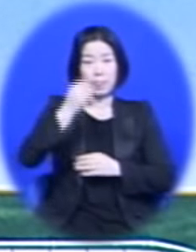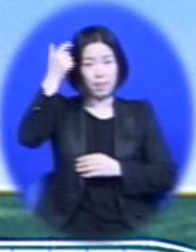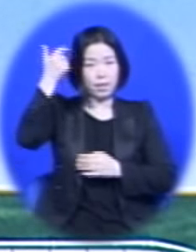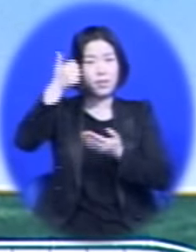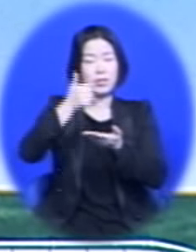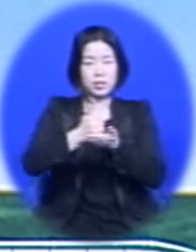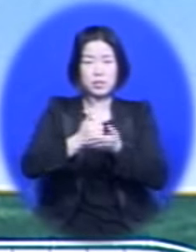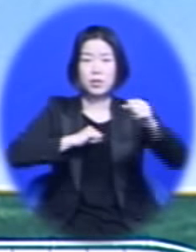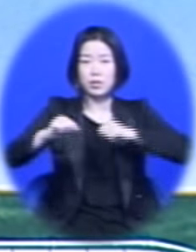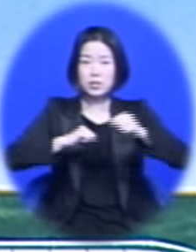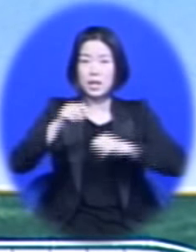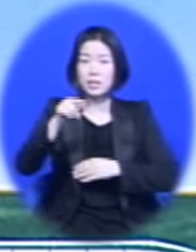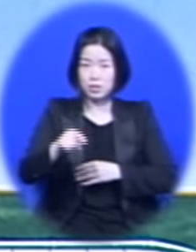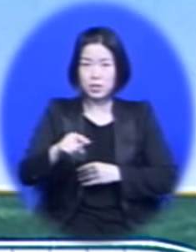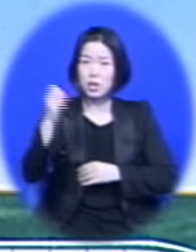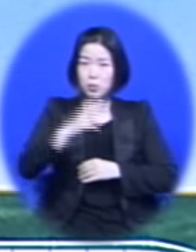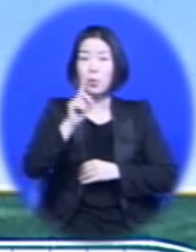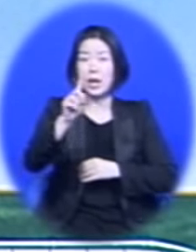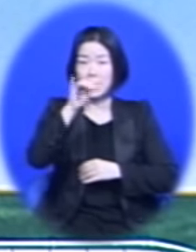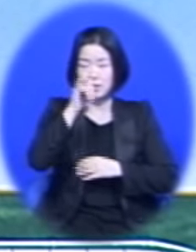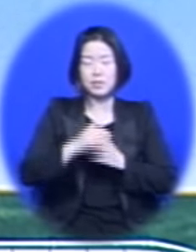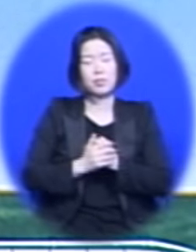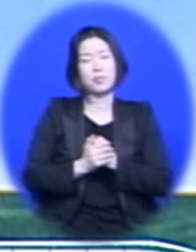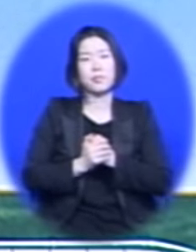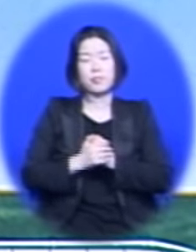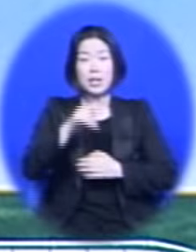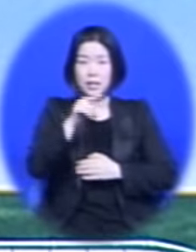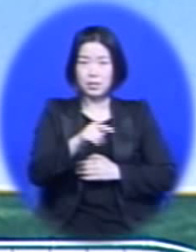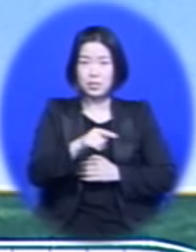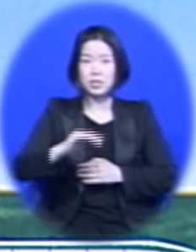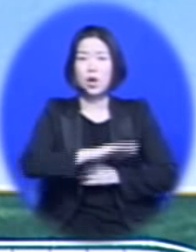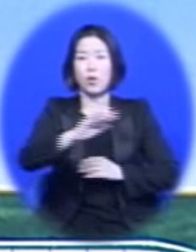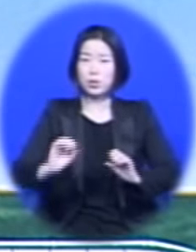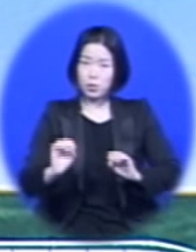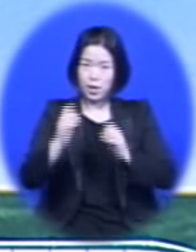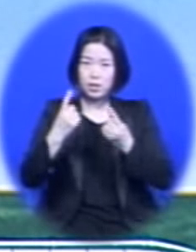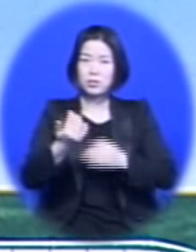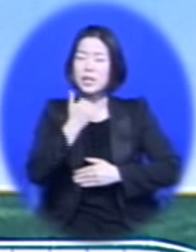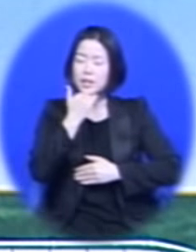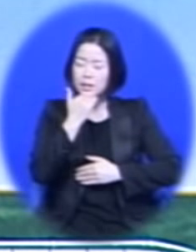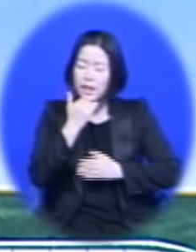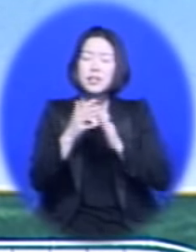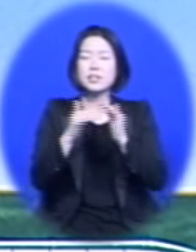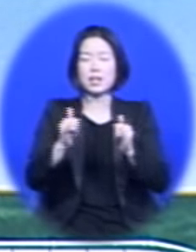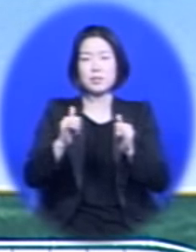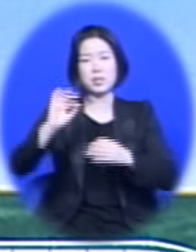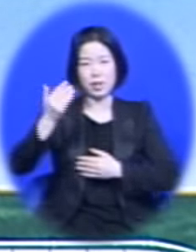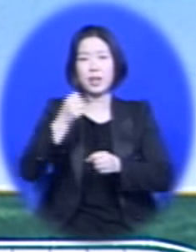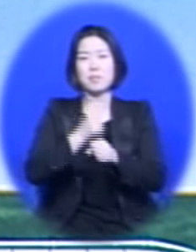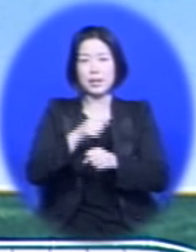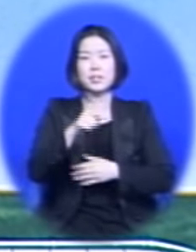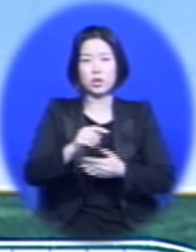성령님께서 역사하시는 것은 또 하나 있습니다. 그것은 우리로 하여금 기다리는 사람이 되게 하는 것입니다.